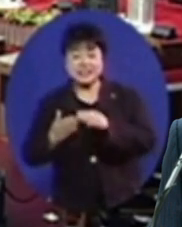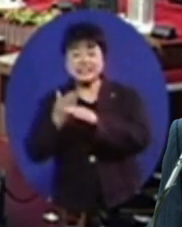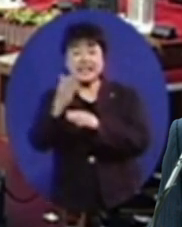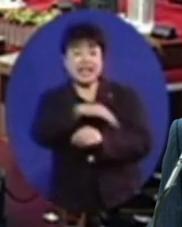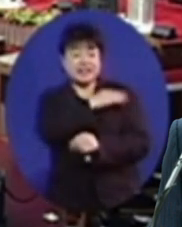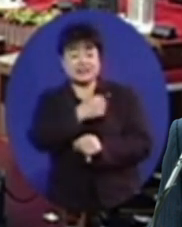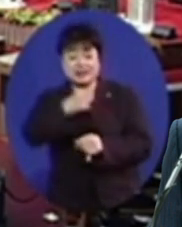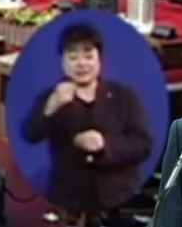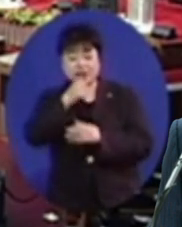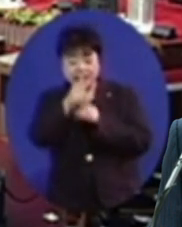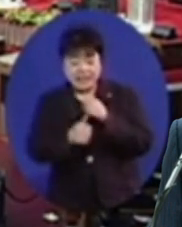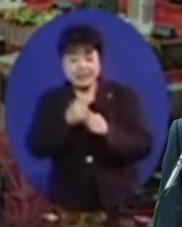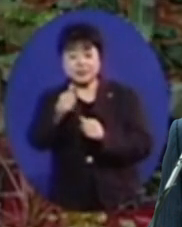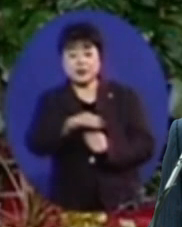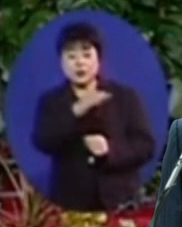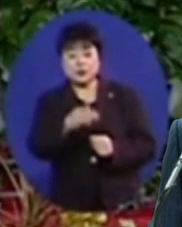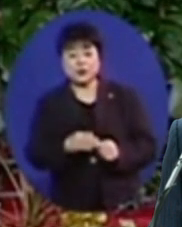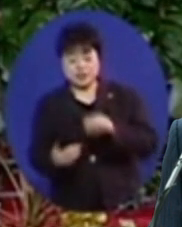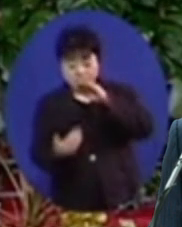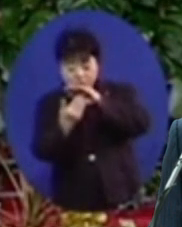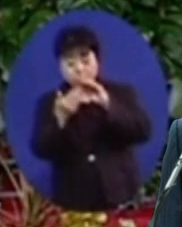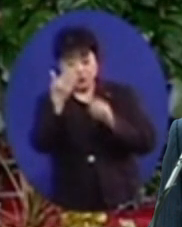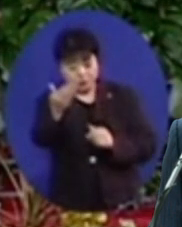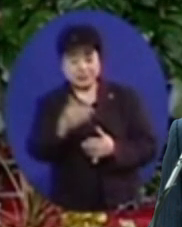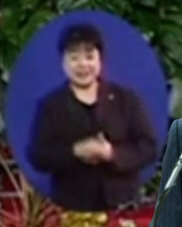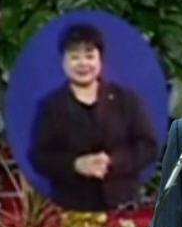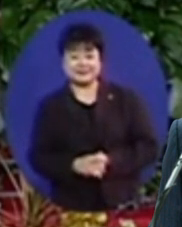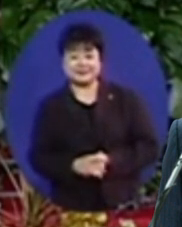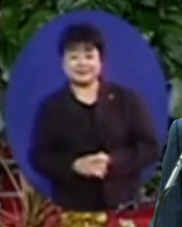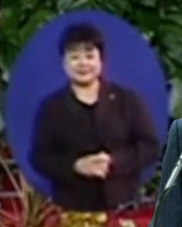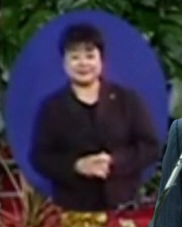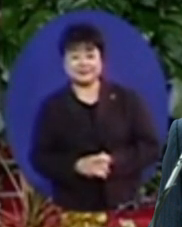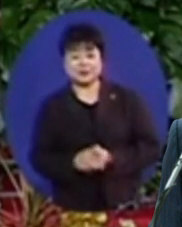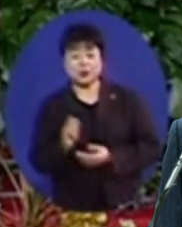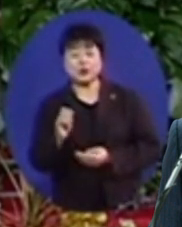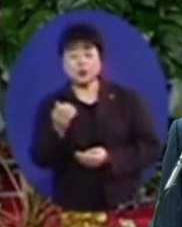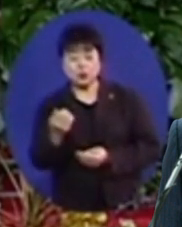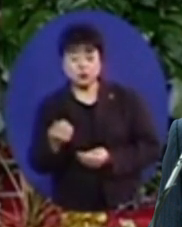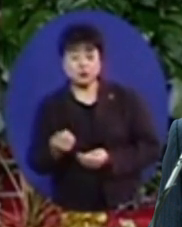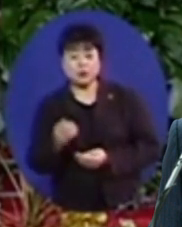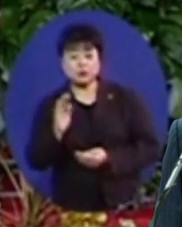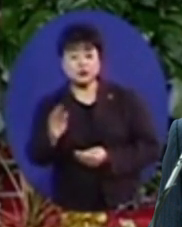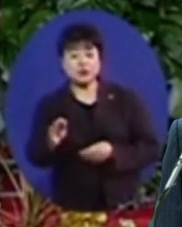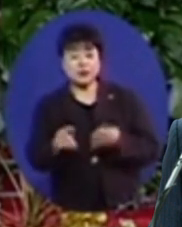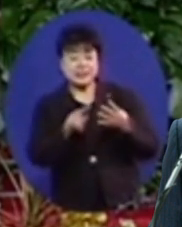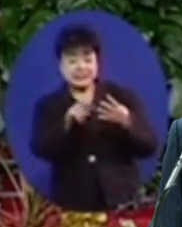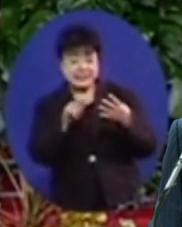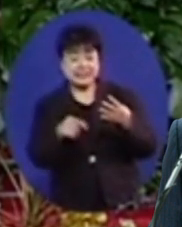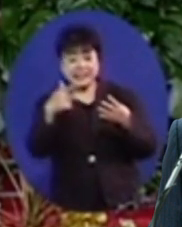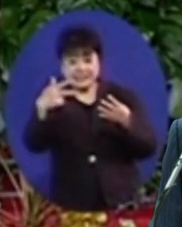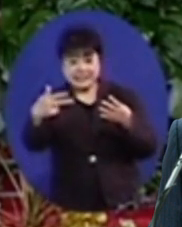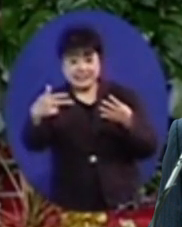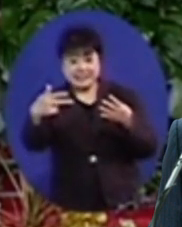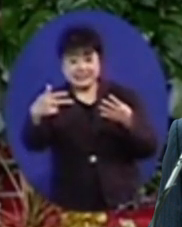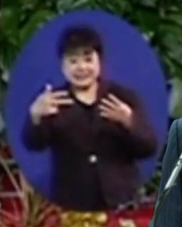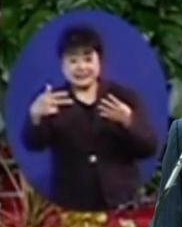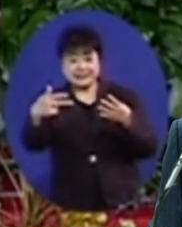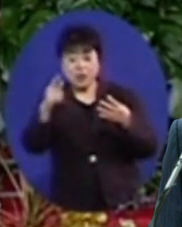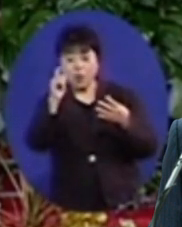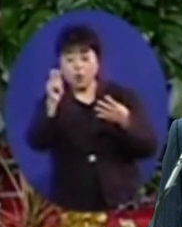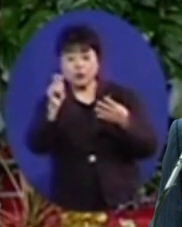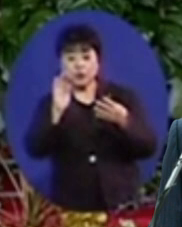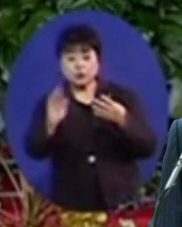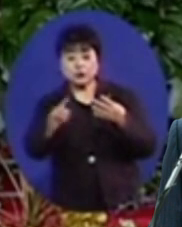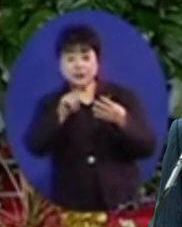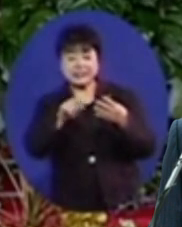능력으로 하나님의 일을 이룰 수 있게 되는 것입니다. 고린도후서 4장 7절 우리 다